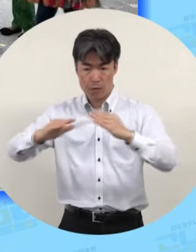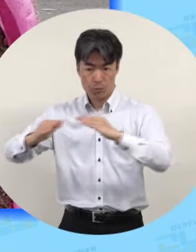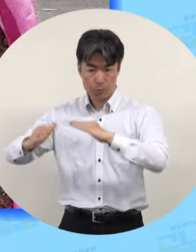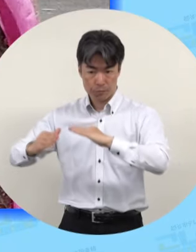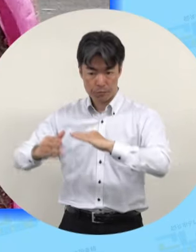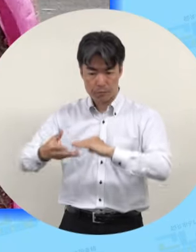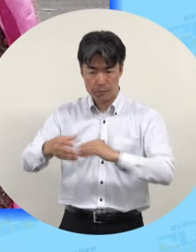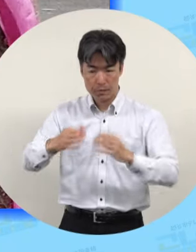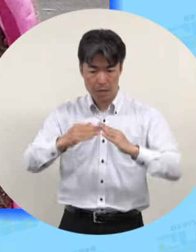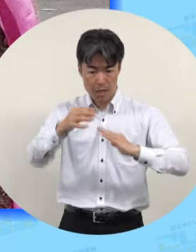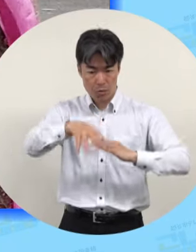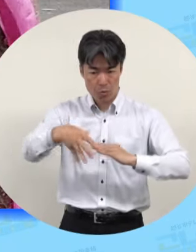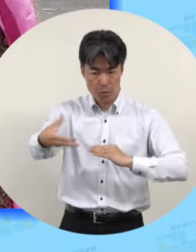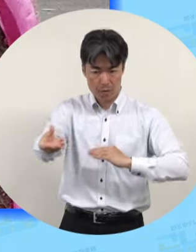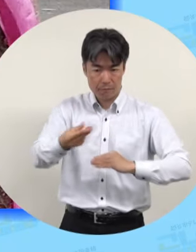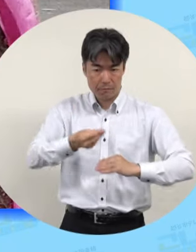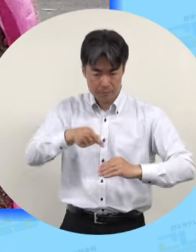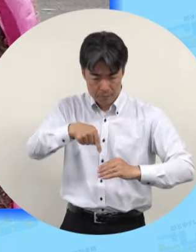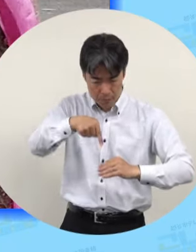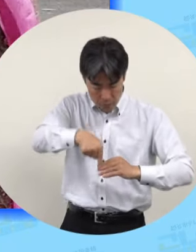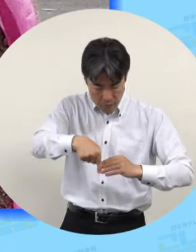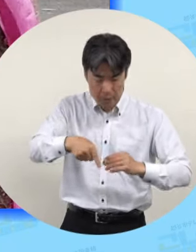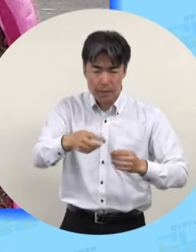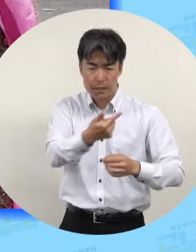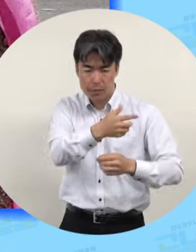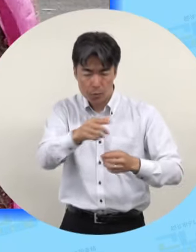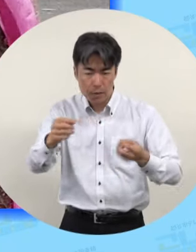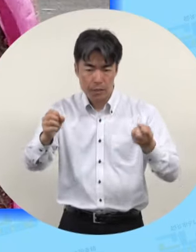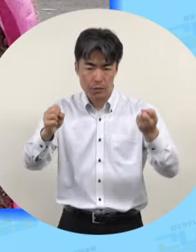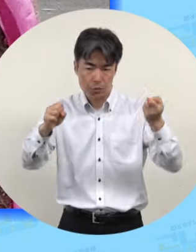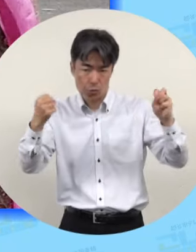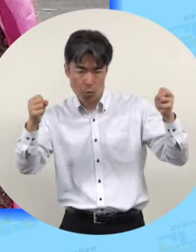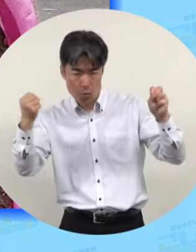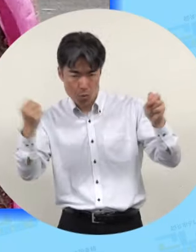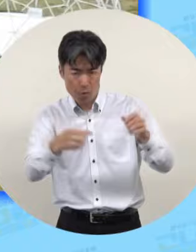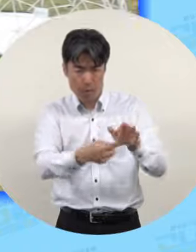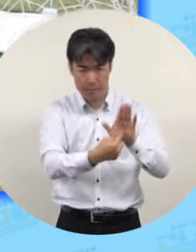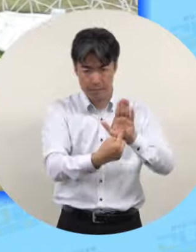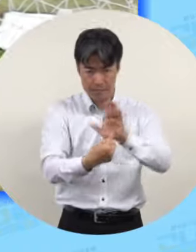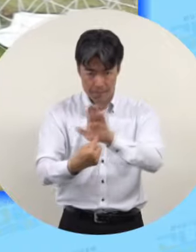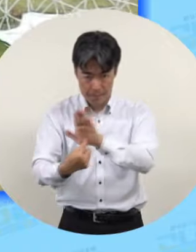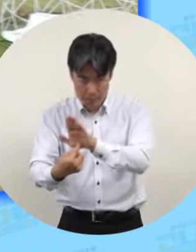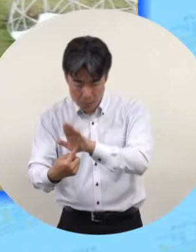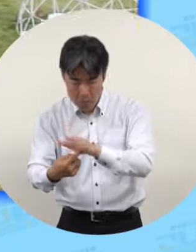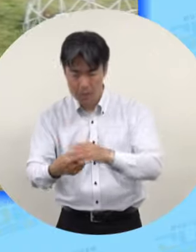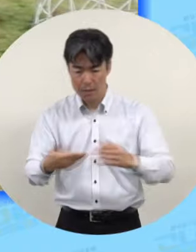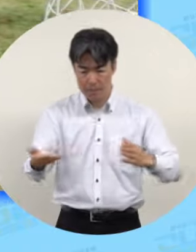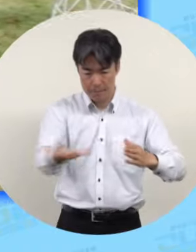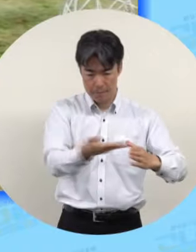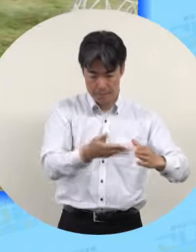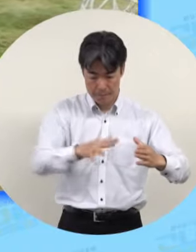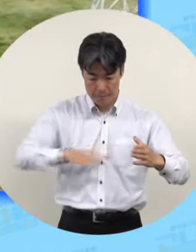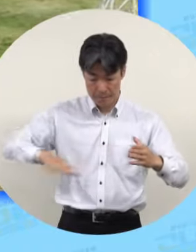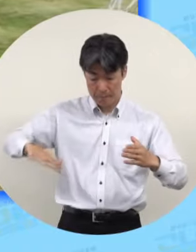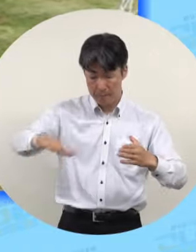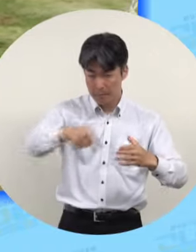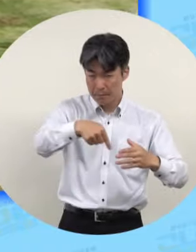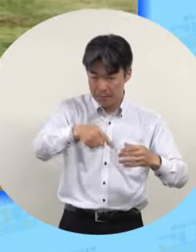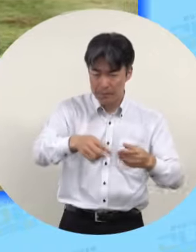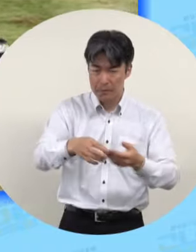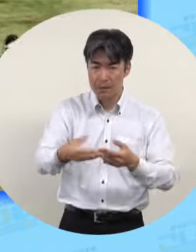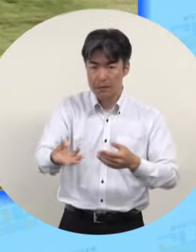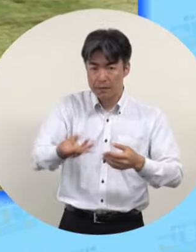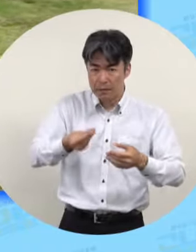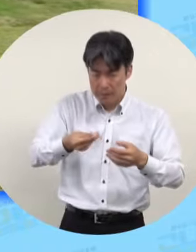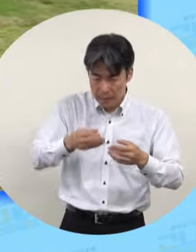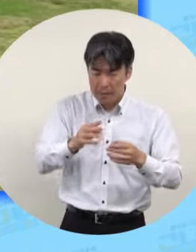まして、そこで、まあ、いろんなショーをしたり、また水上のコテージの方では多言語のお